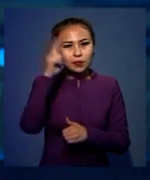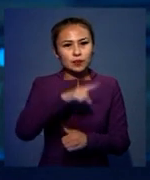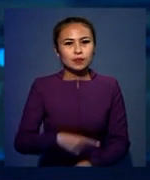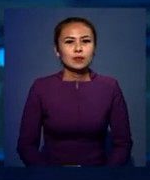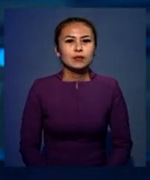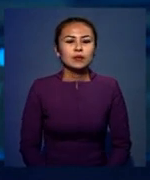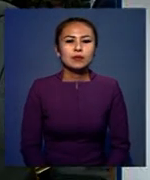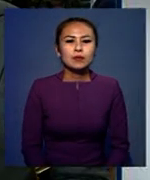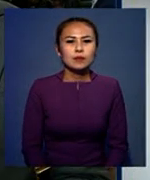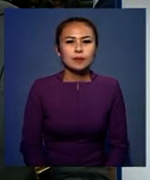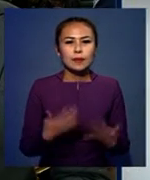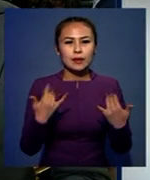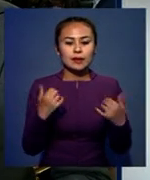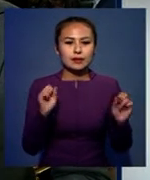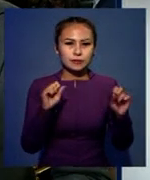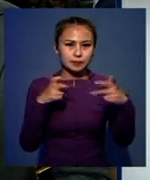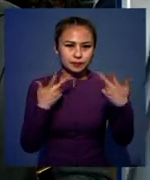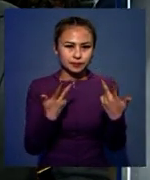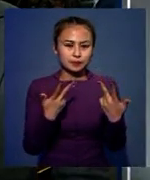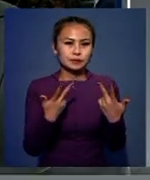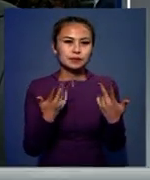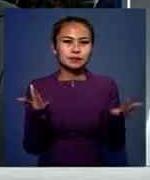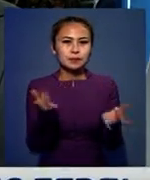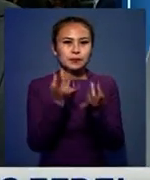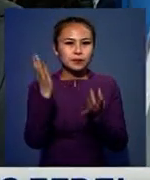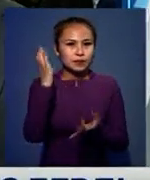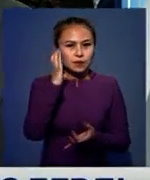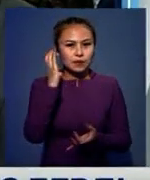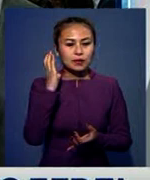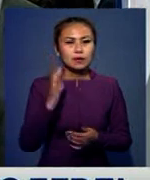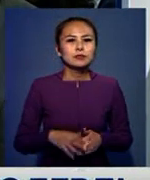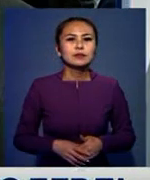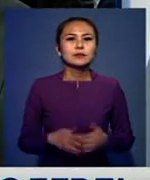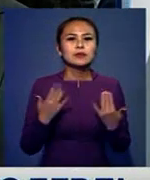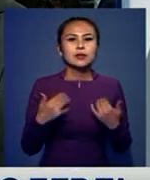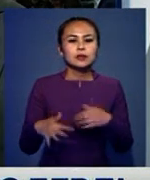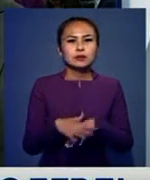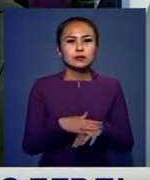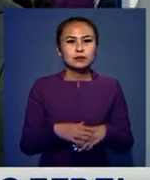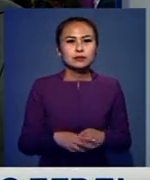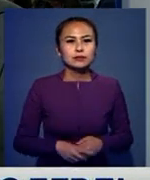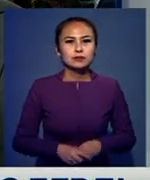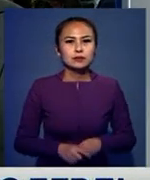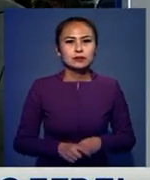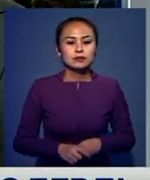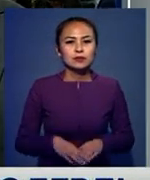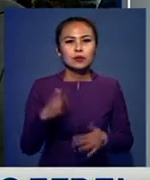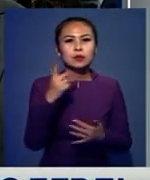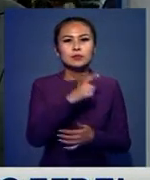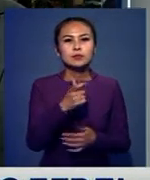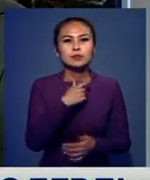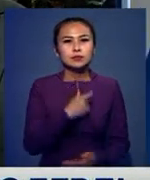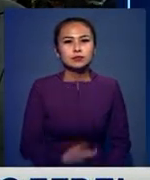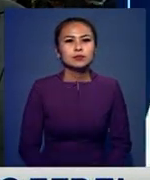үшін, әріптесім Қорған Төреғожа дәл қазір бізбен тікелей байланысқа шықпақ. Қорған, қазірге дейін қанша адам дауыс